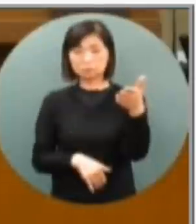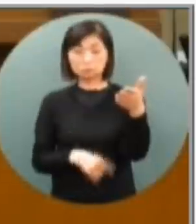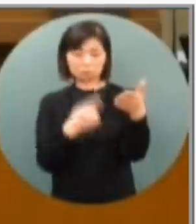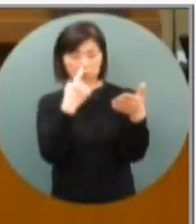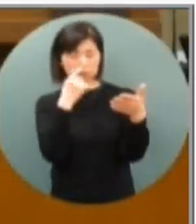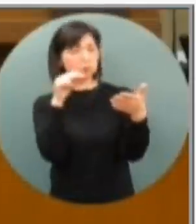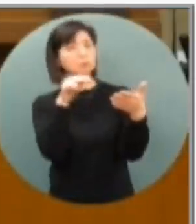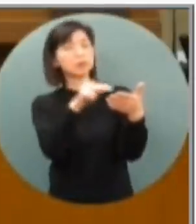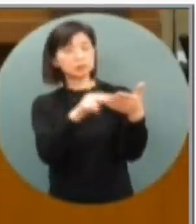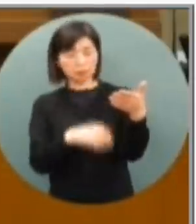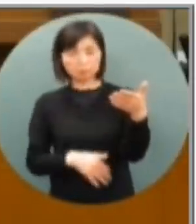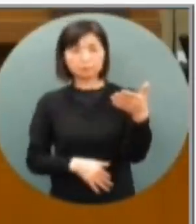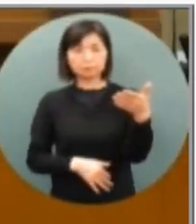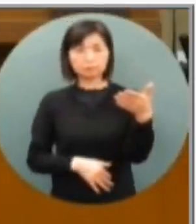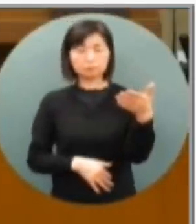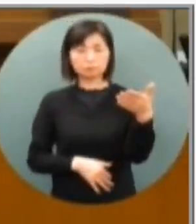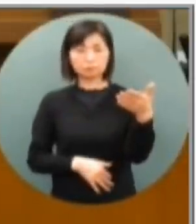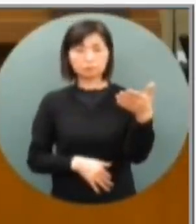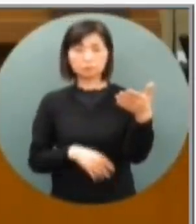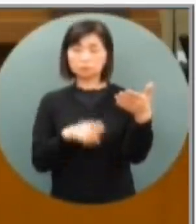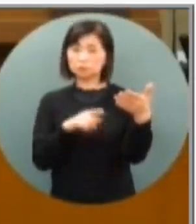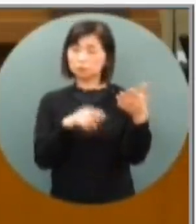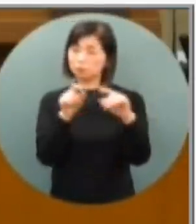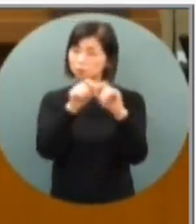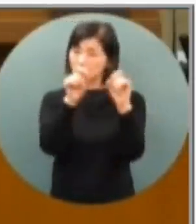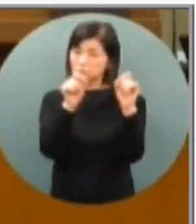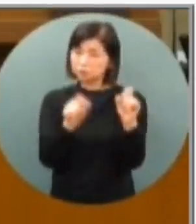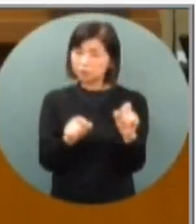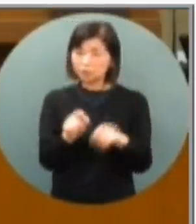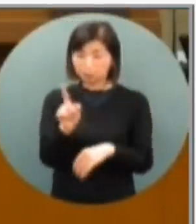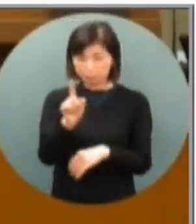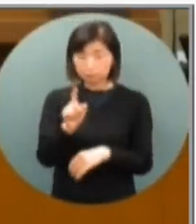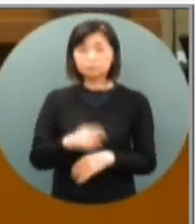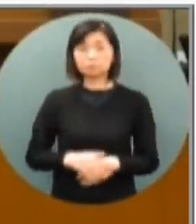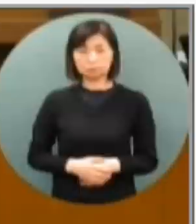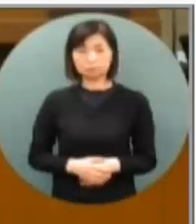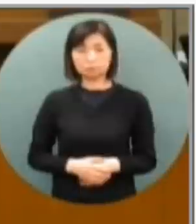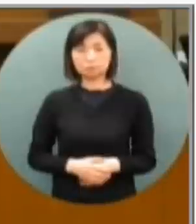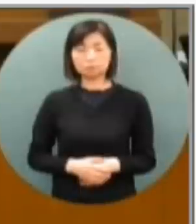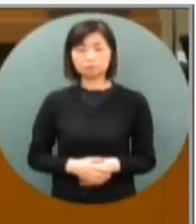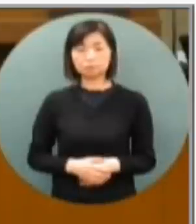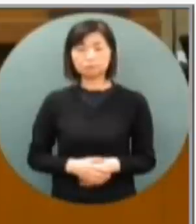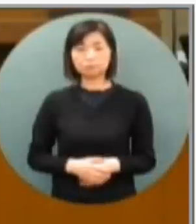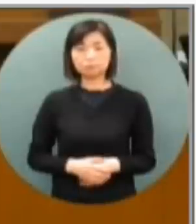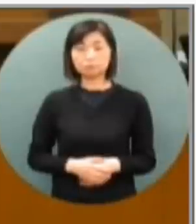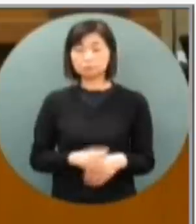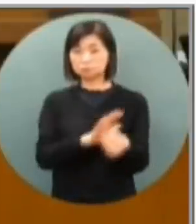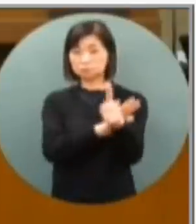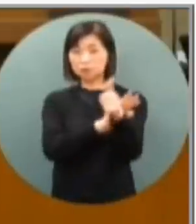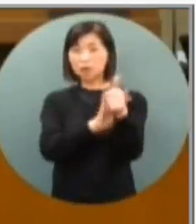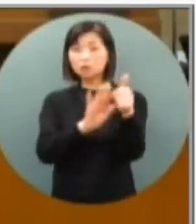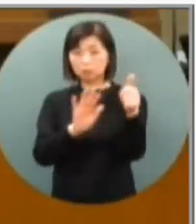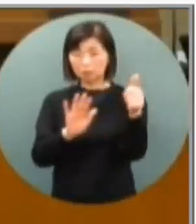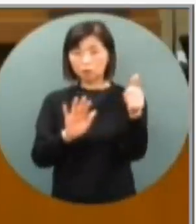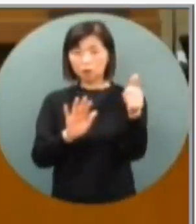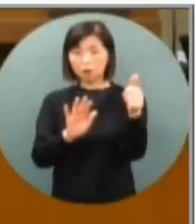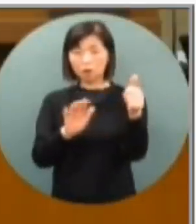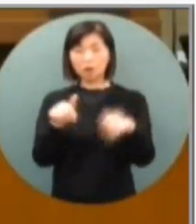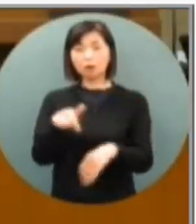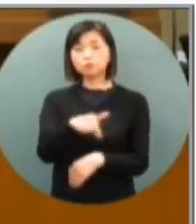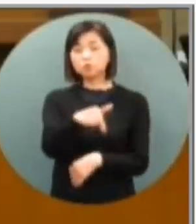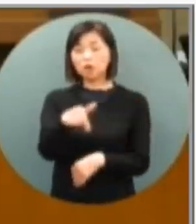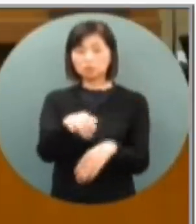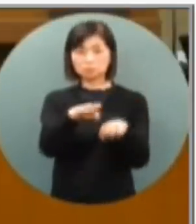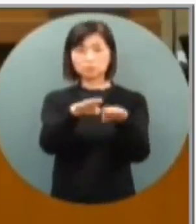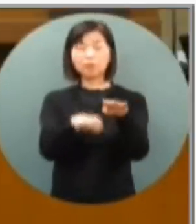ども、どういう問題があるのかということでありますが、その背景として、ブラック差